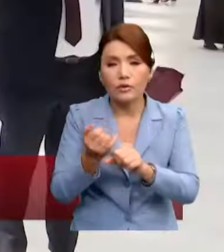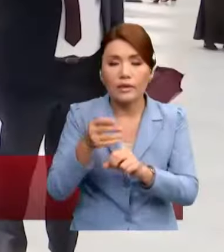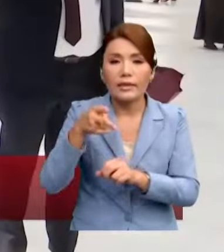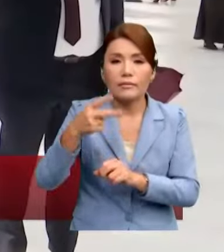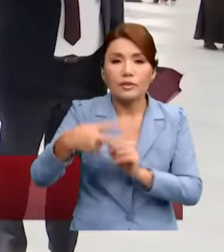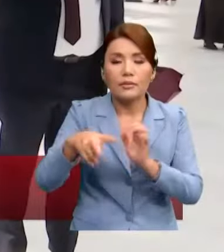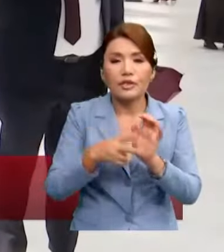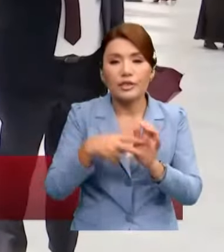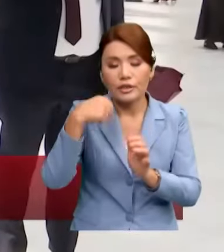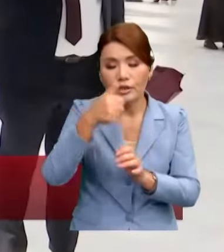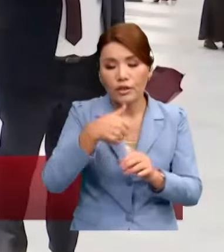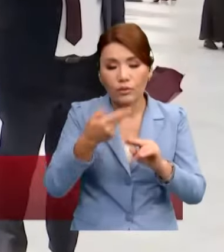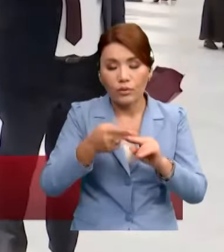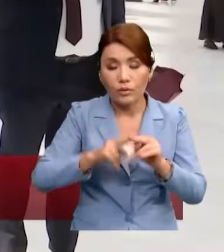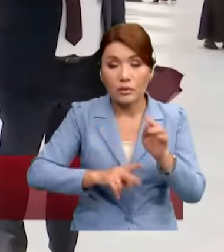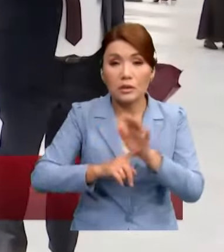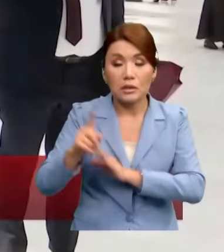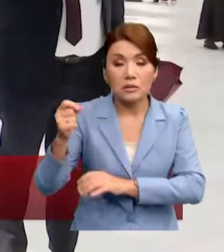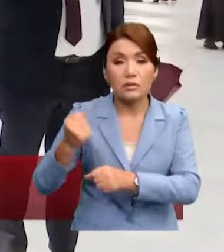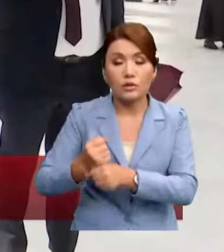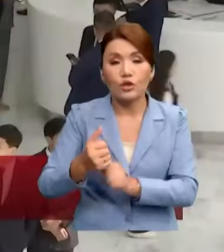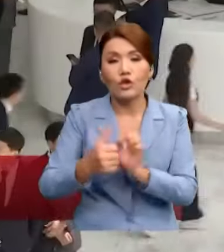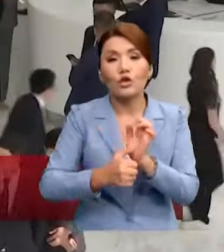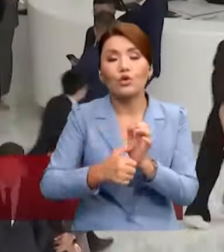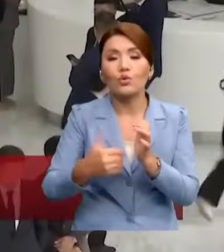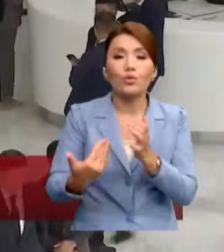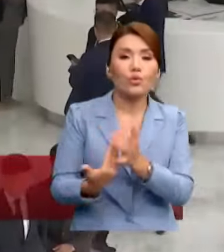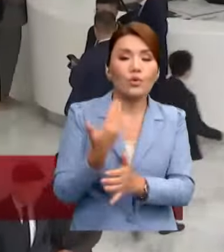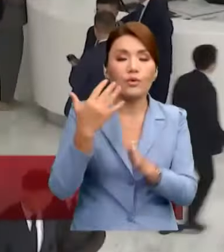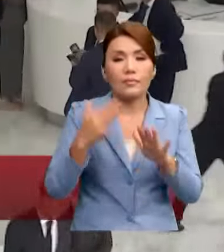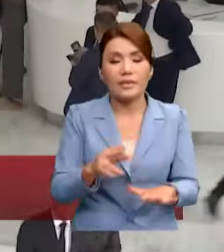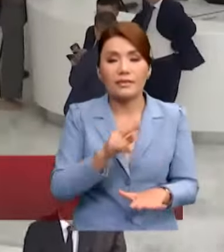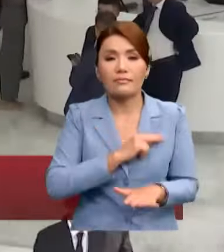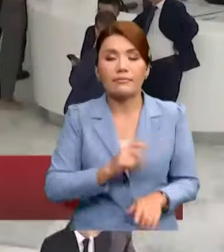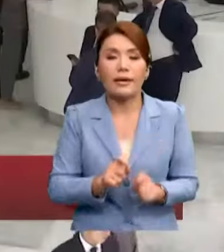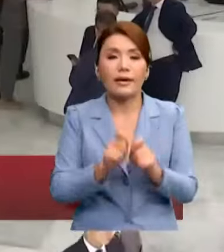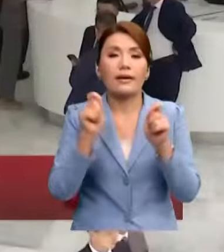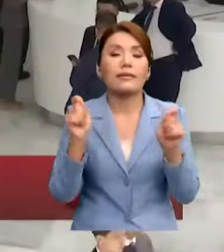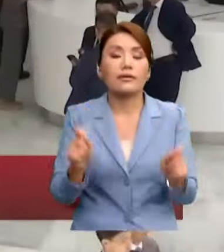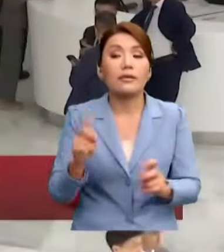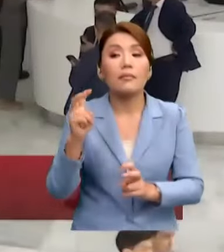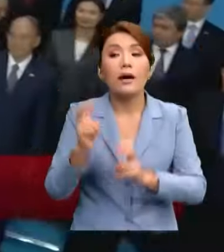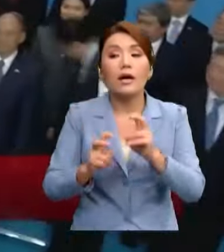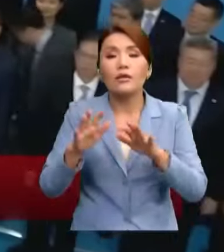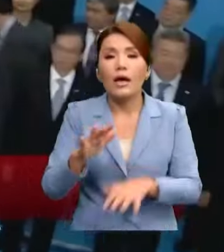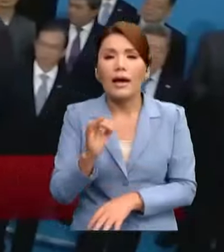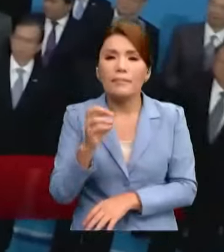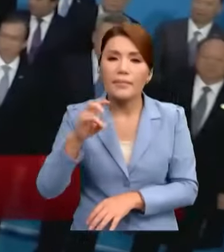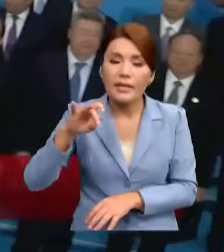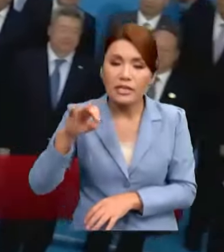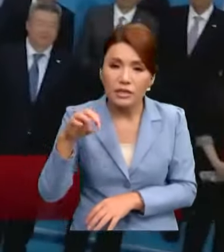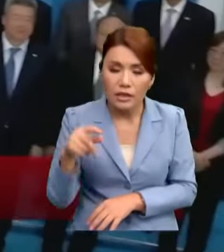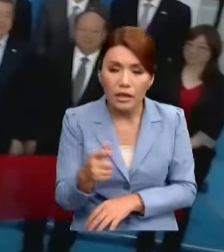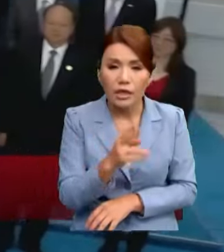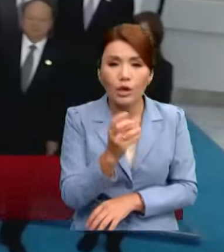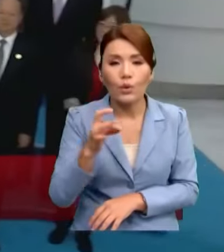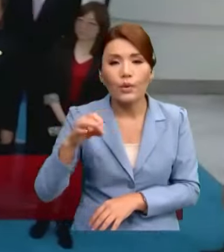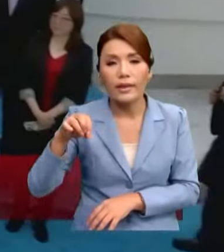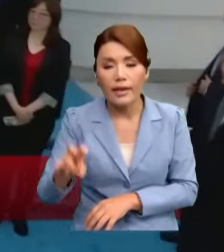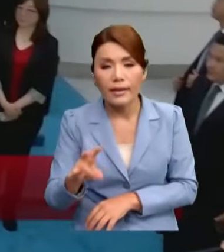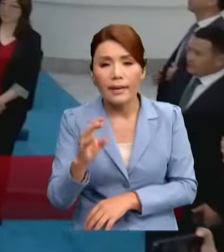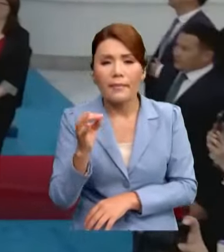іске қосылатын нысанда 600 жаңа жұмыс орны ашылады. Өндіріс орнында амин қышқылы, биоэтанол, глютен,